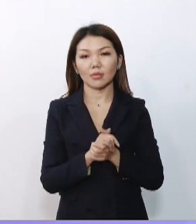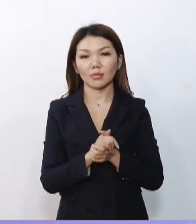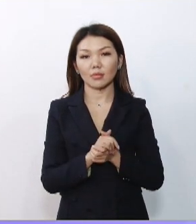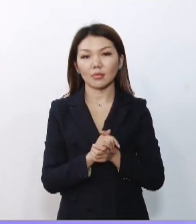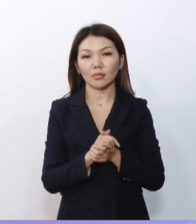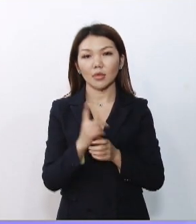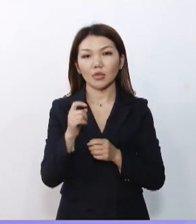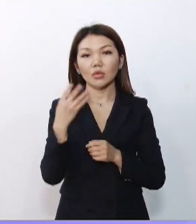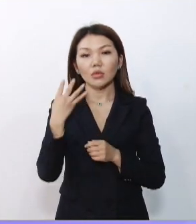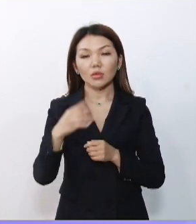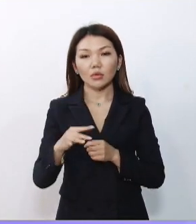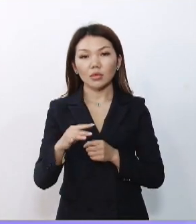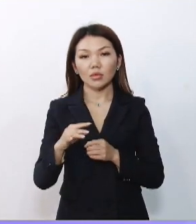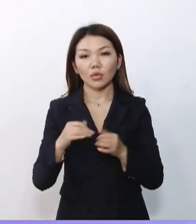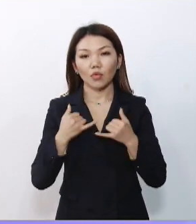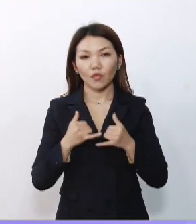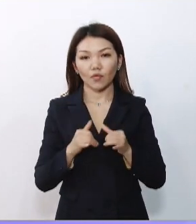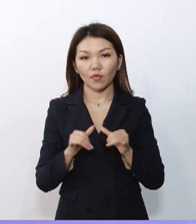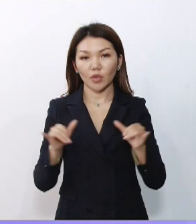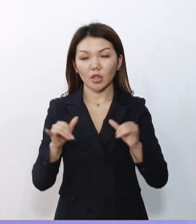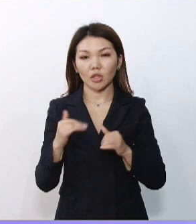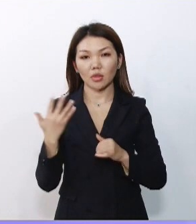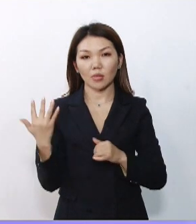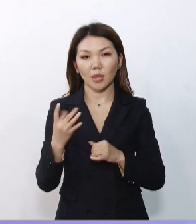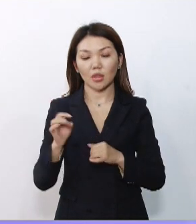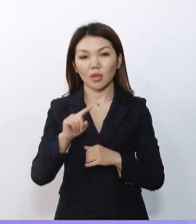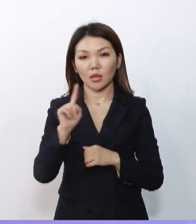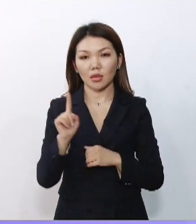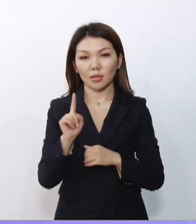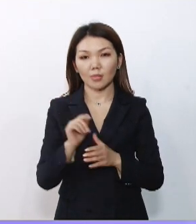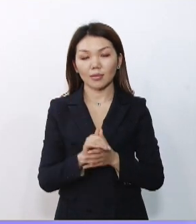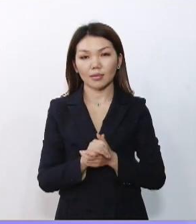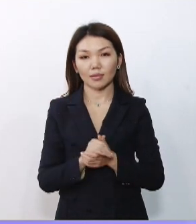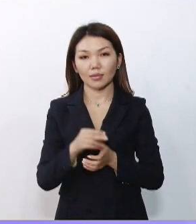96. 140 увеличить в 5 раз.